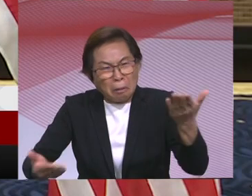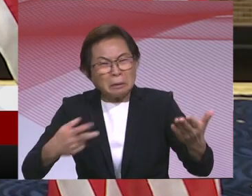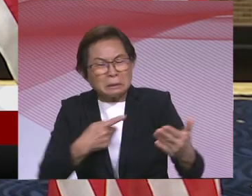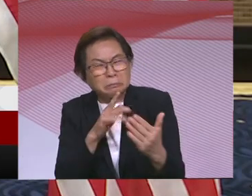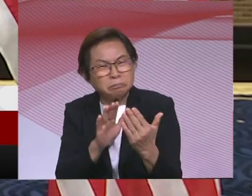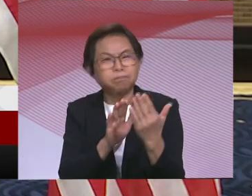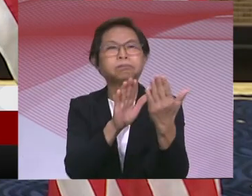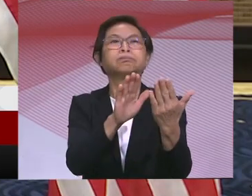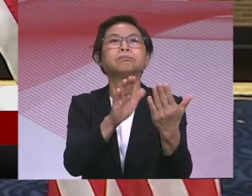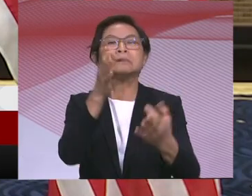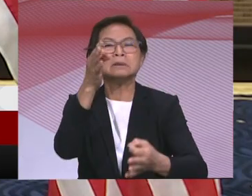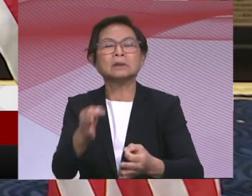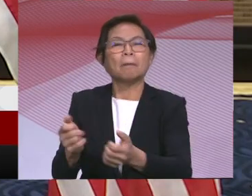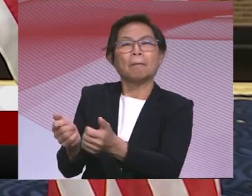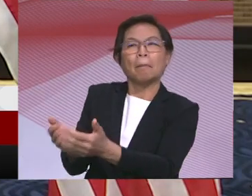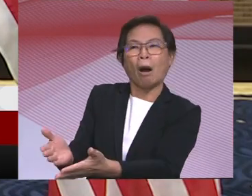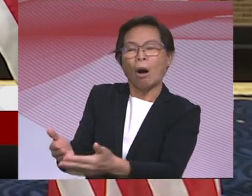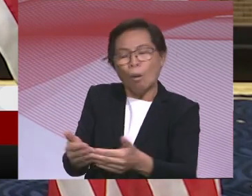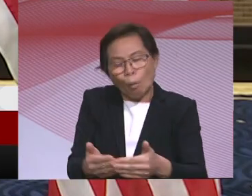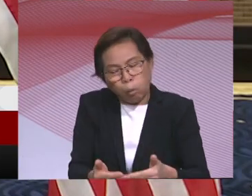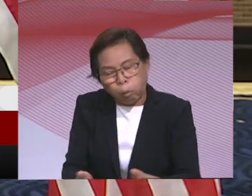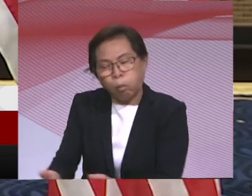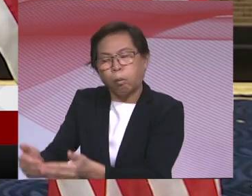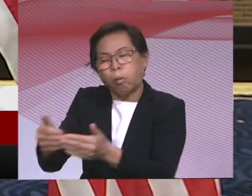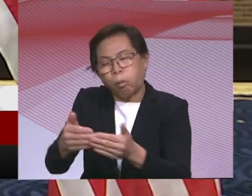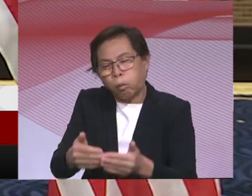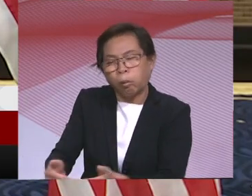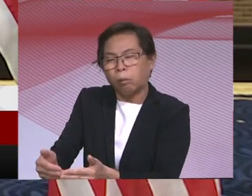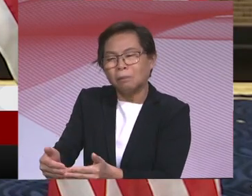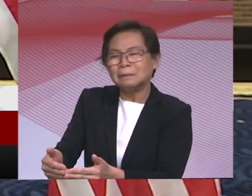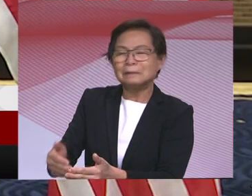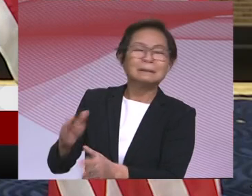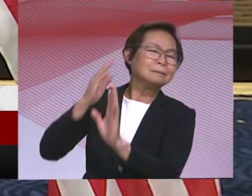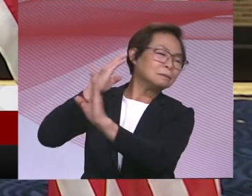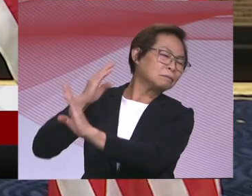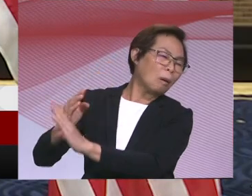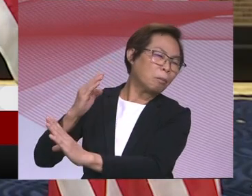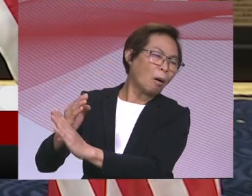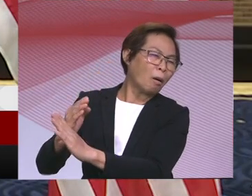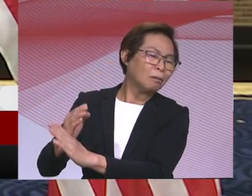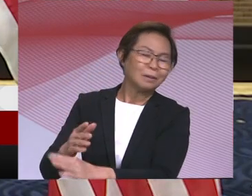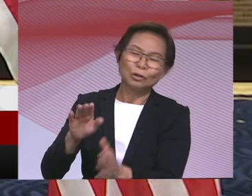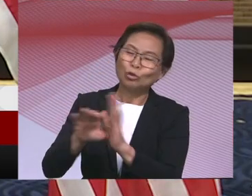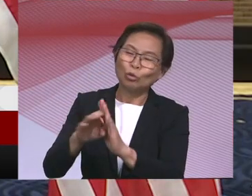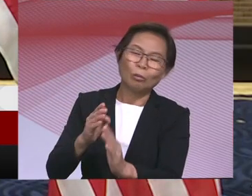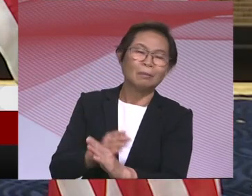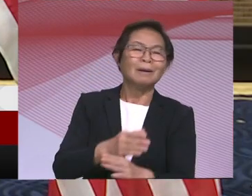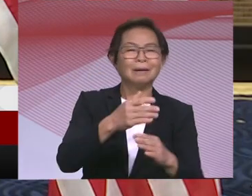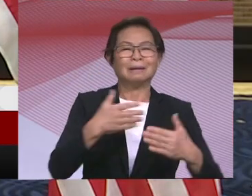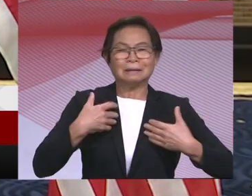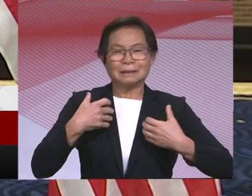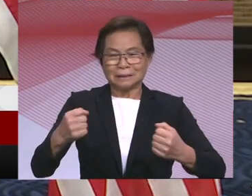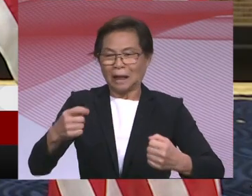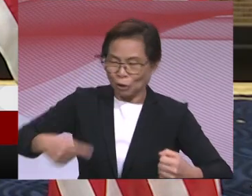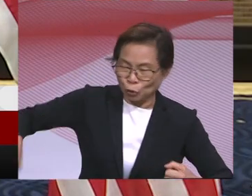hadapi sekiranya dibiarkan berlarut and tanpa sebarang campur tangan atau intervensi kesehatan awam